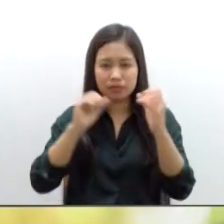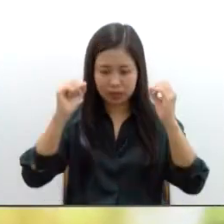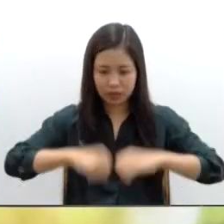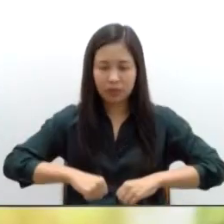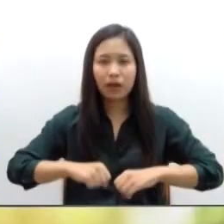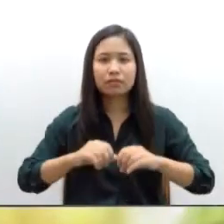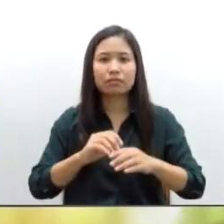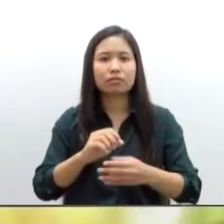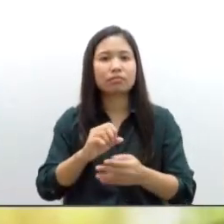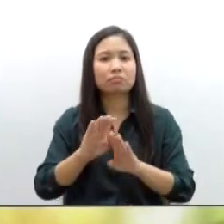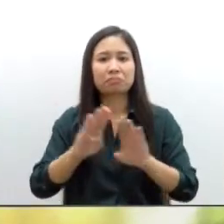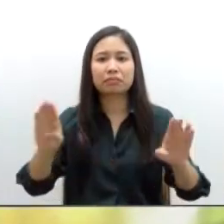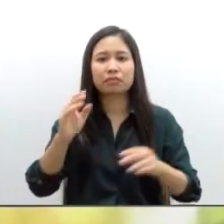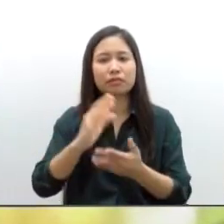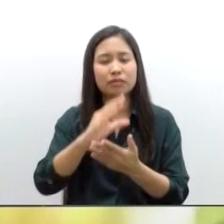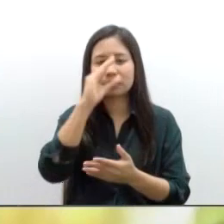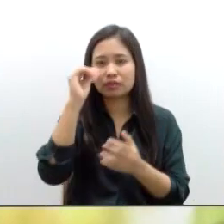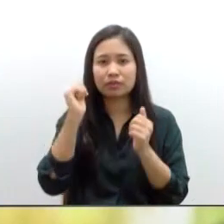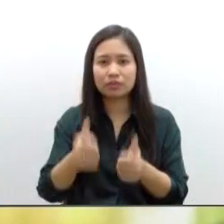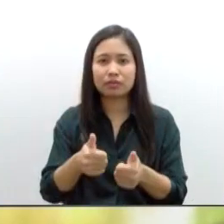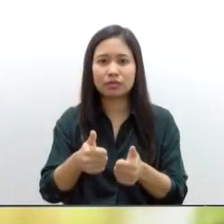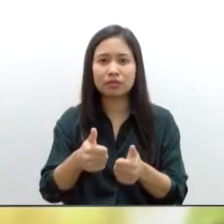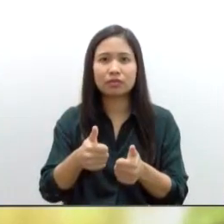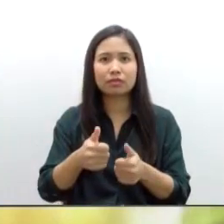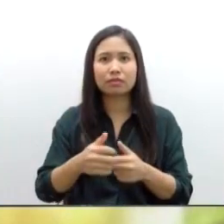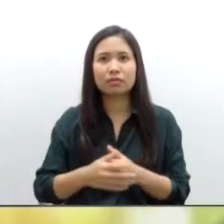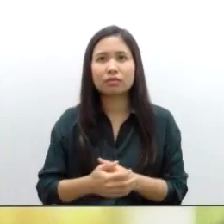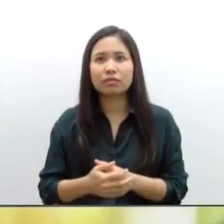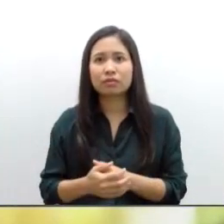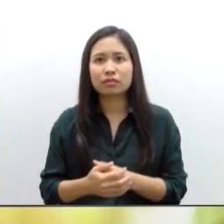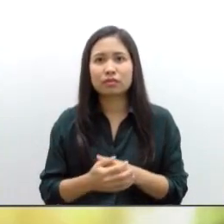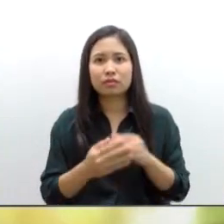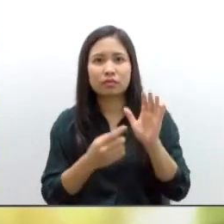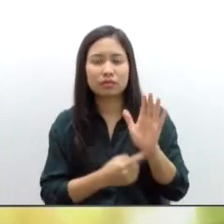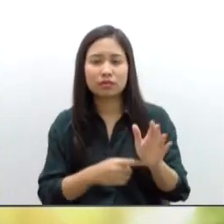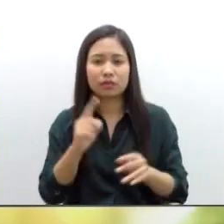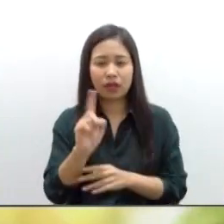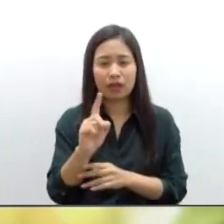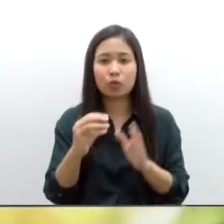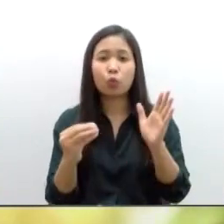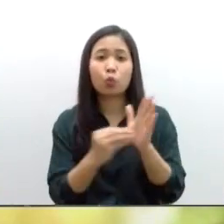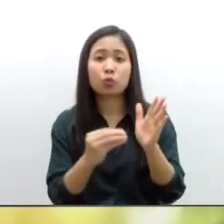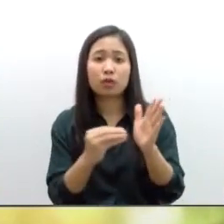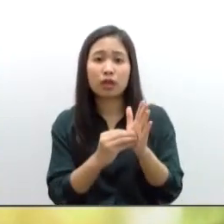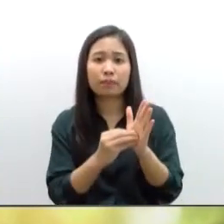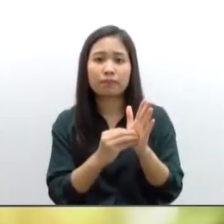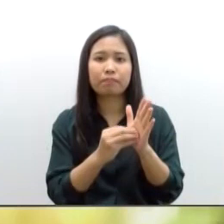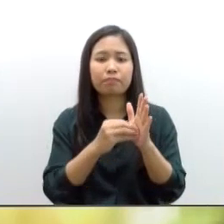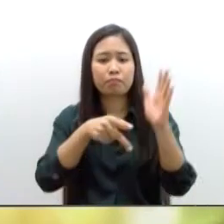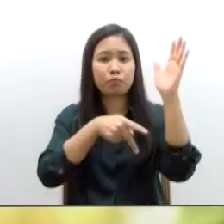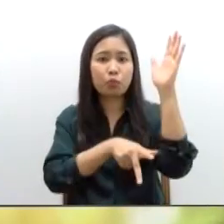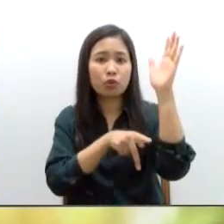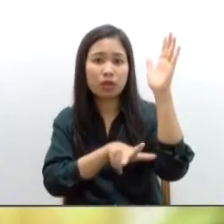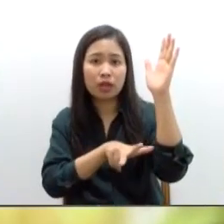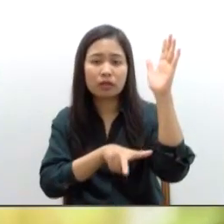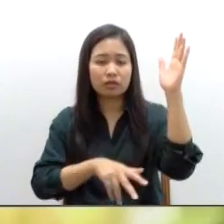ได้อาจจะมีบางพื้นที่เช่นกรุงเทพมหานครจังหวัดภูเก็ต5จังหวัด